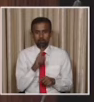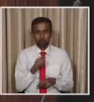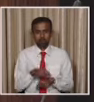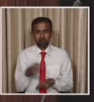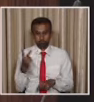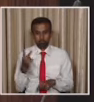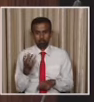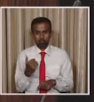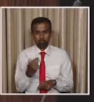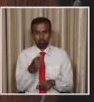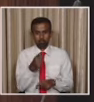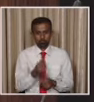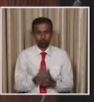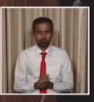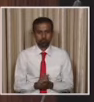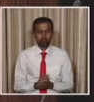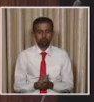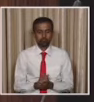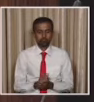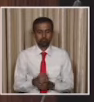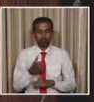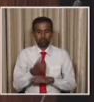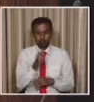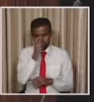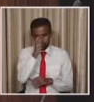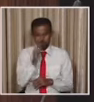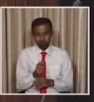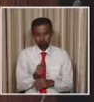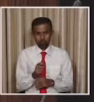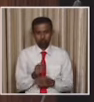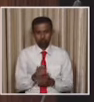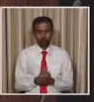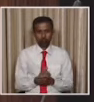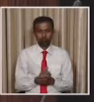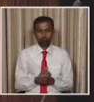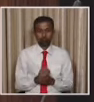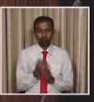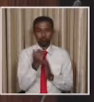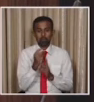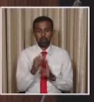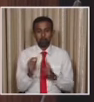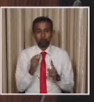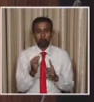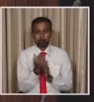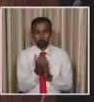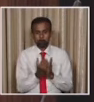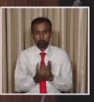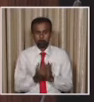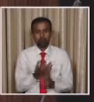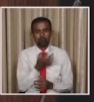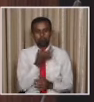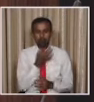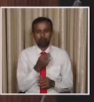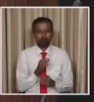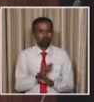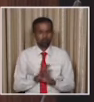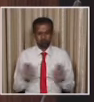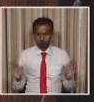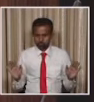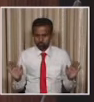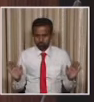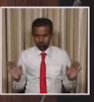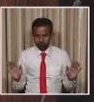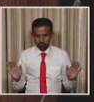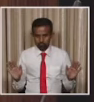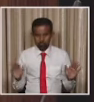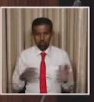තියෙනවා තෝ. ගරු සභාපතිතුමනි, මේ විවස්ථාදායකත්වය අපි විහිළුවක් බවට පත් නොකළ යුතුයි.